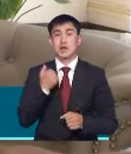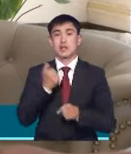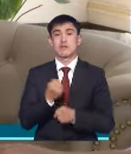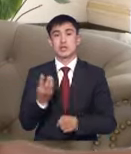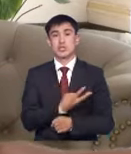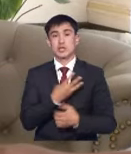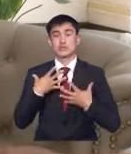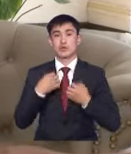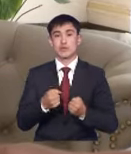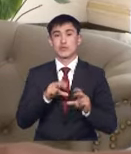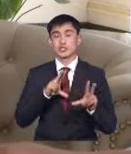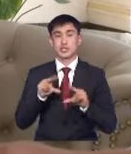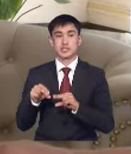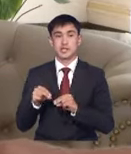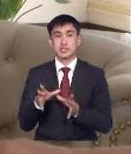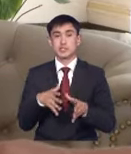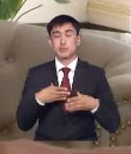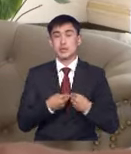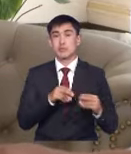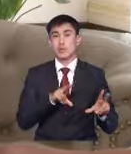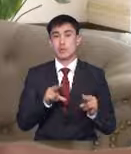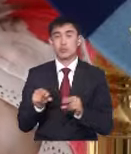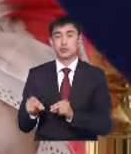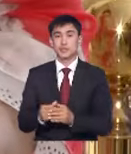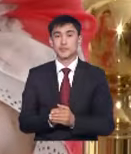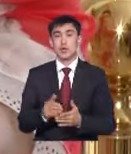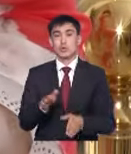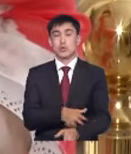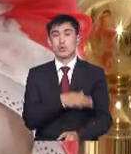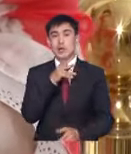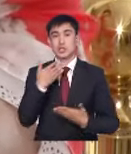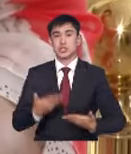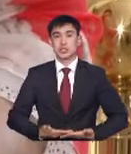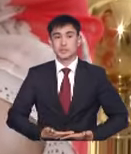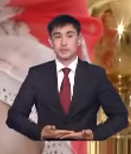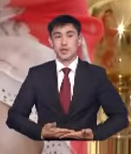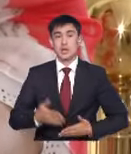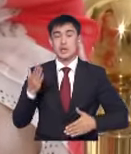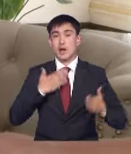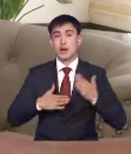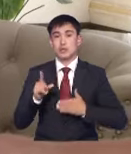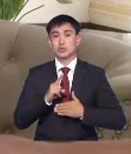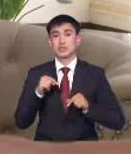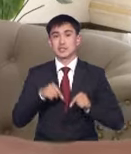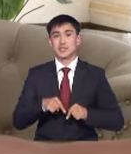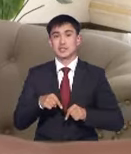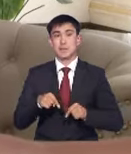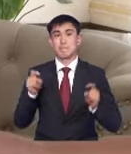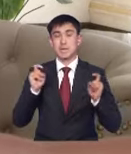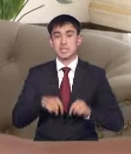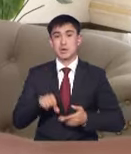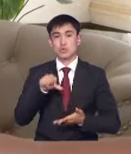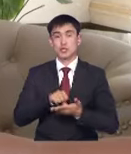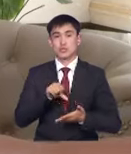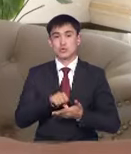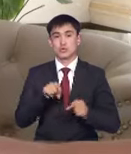желаю всем здоровья, счастья, семейного благополучия и долгих лет жизни. Я очень рада, что я здесь сегодня пришла,